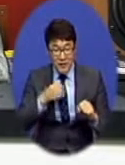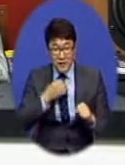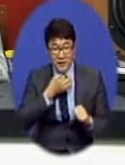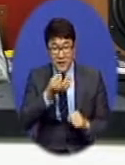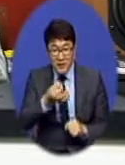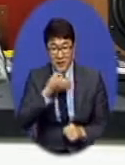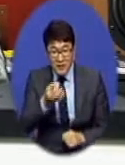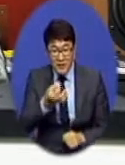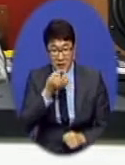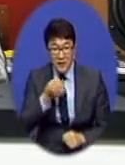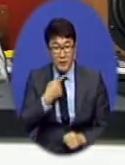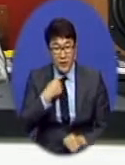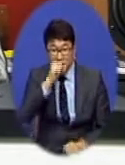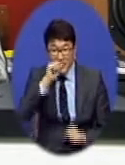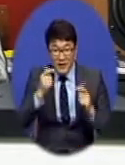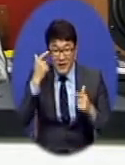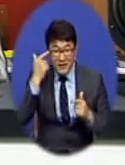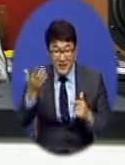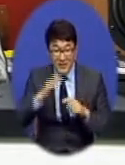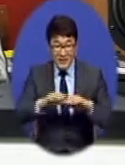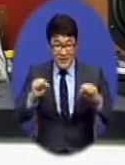안녕하세요. 아이고, 목이 안 좋으신가 보다. 안녕하세요.